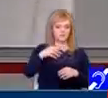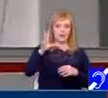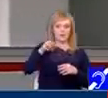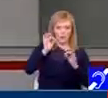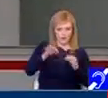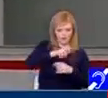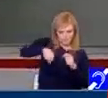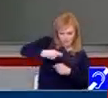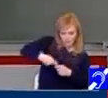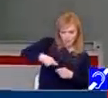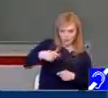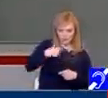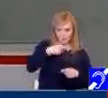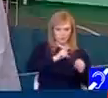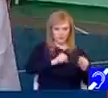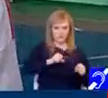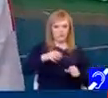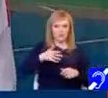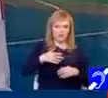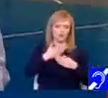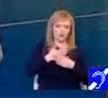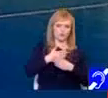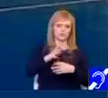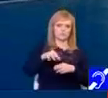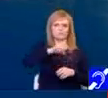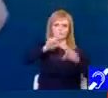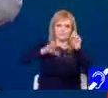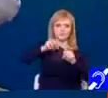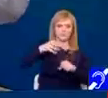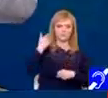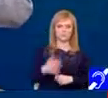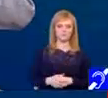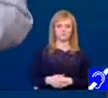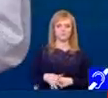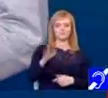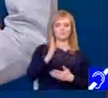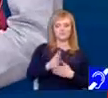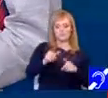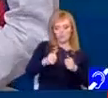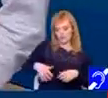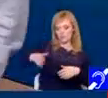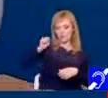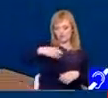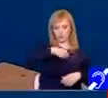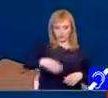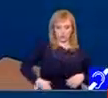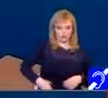tehnici de siguranță care o ajută să traverseze cele mai dificile trasee. Este format din partea de sus și partea de